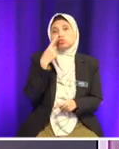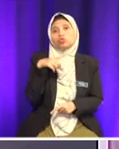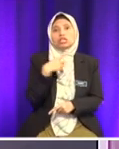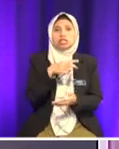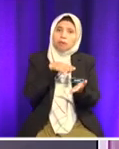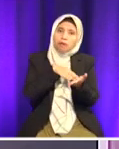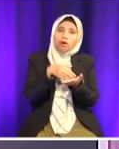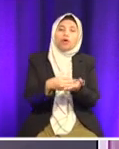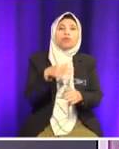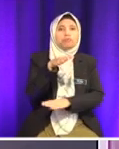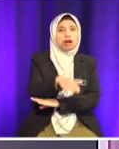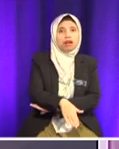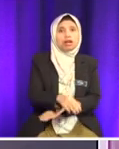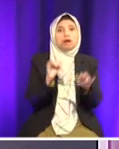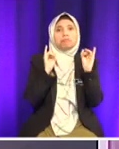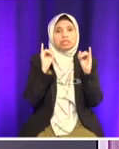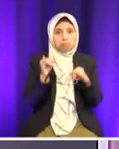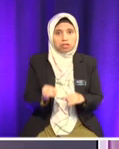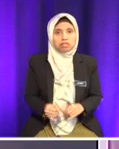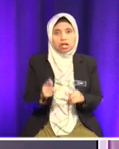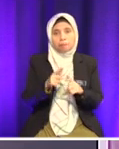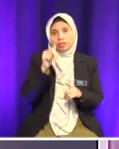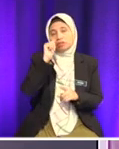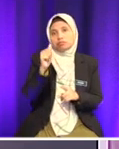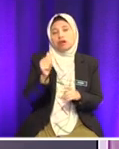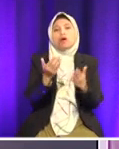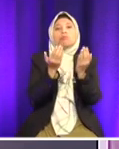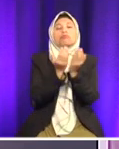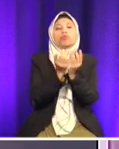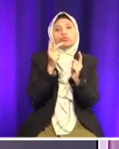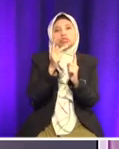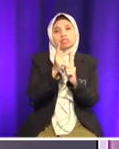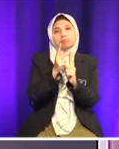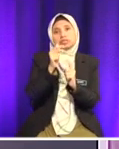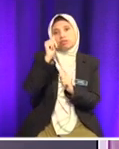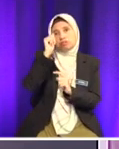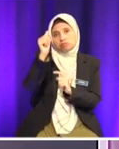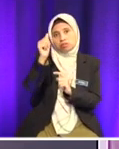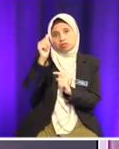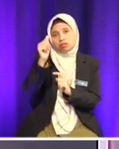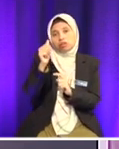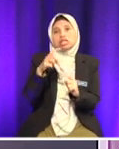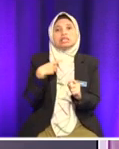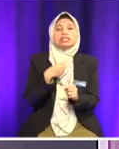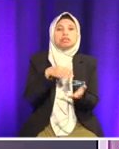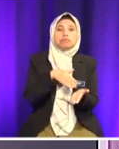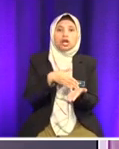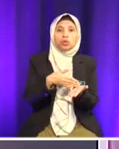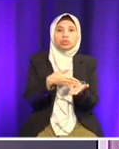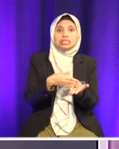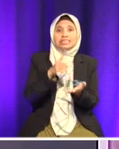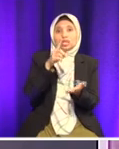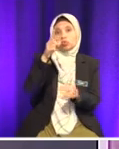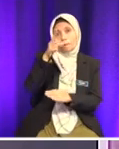malam kepada Allah kita anak mohon apa-apa doa kepada Allah Subhanahu Wa Ta'ala kita bangunlah sepertiga malam itu